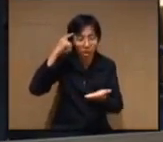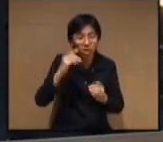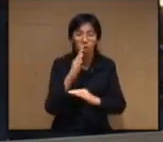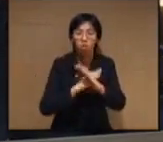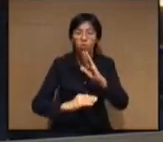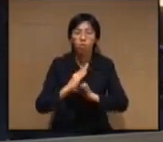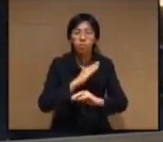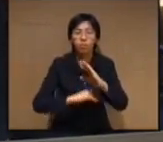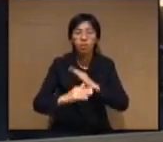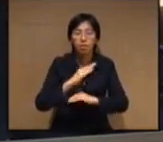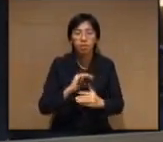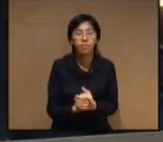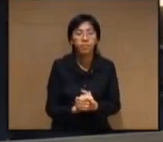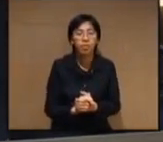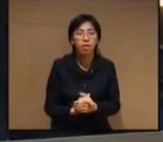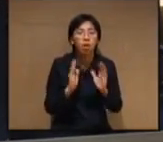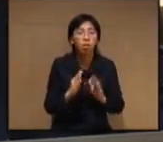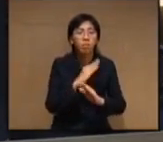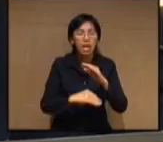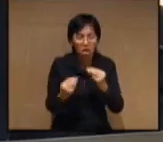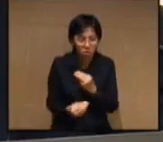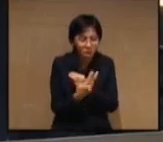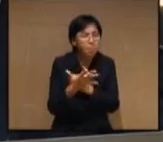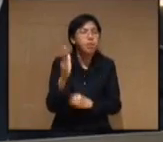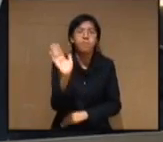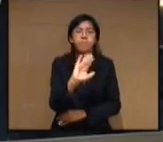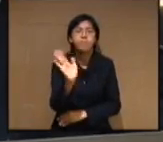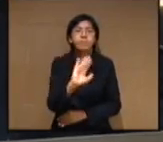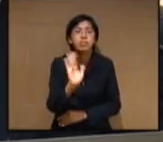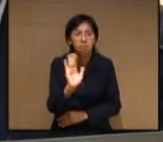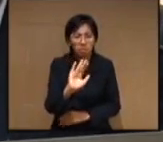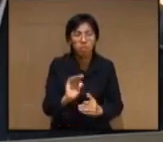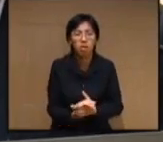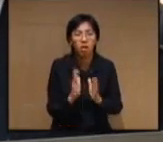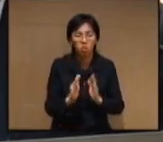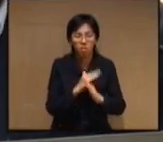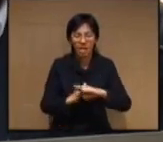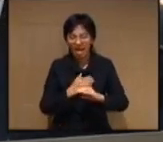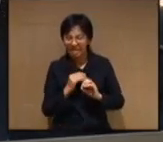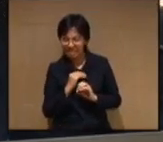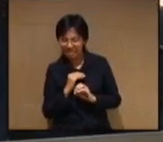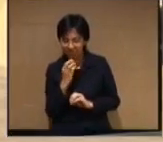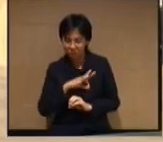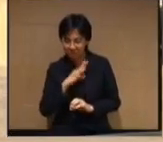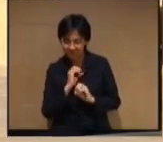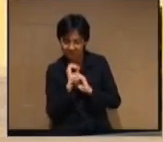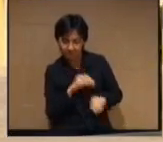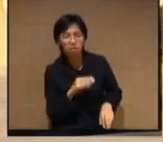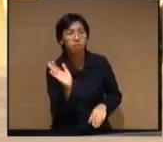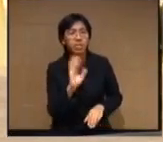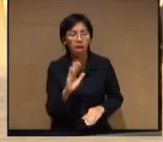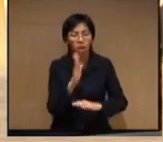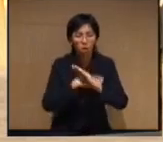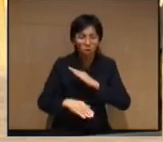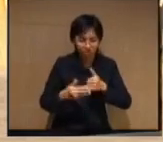เนี่ ไม่ใช่คนด้อยโอกาสไม่ใช่คนที่น่ารัเกียตคนพิการแค่คนทมราง